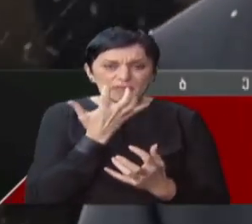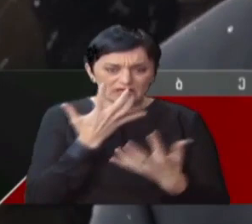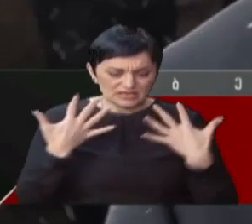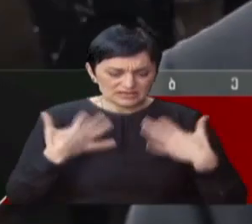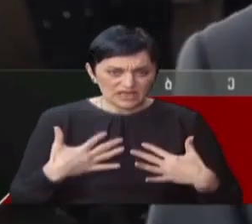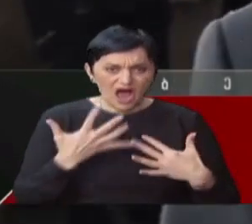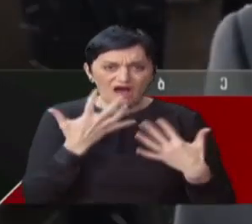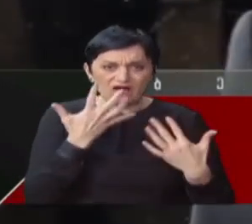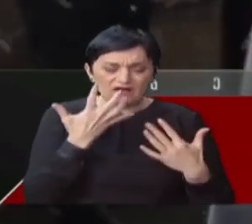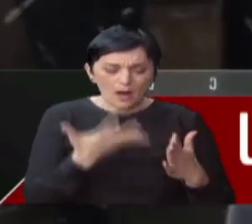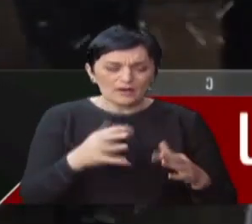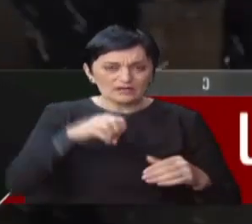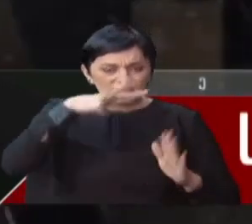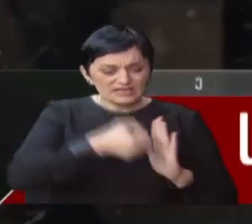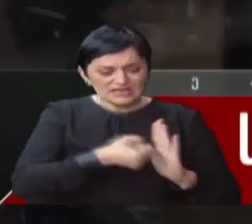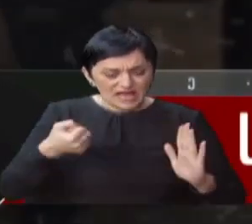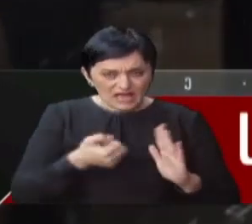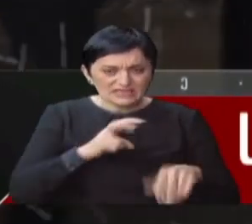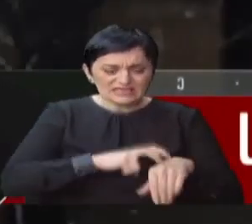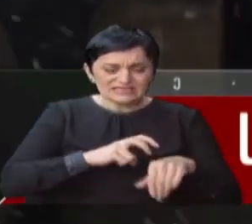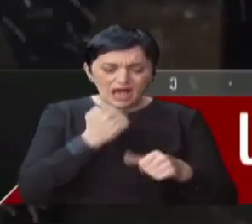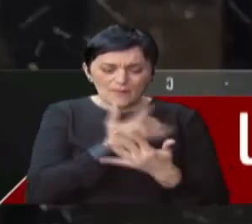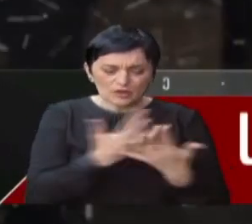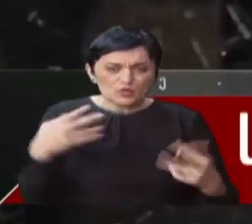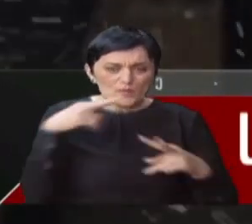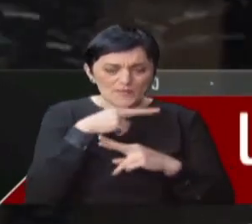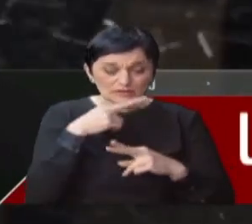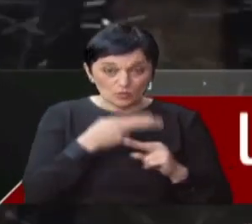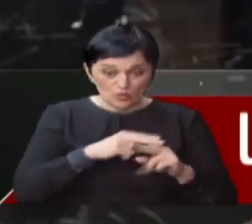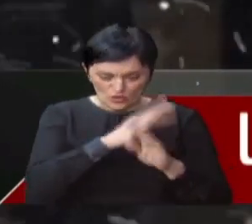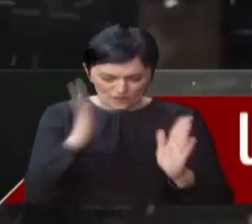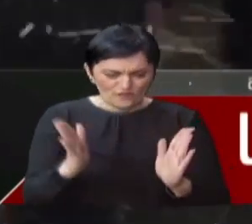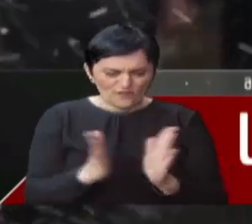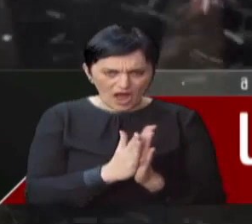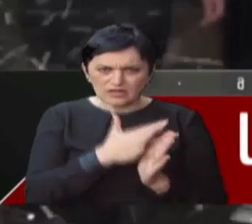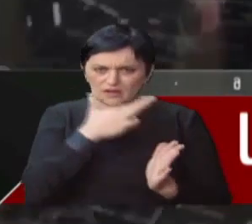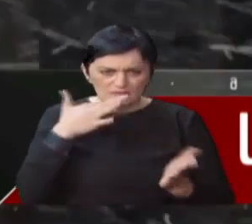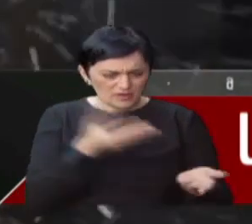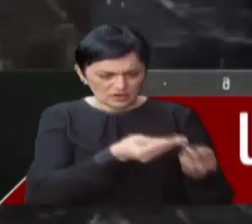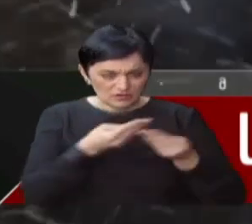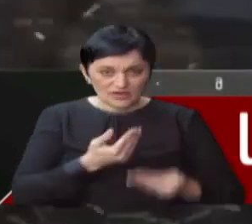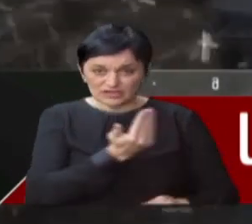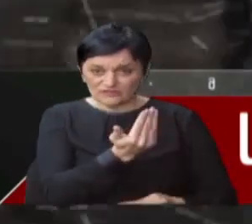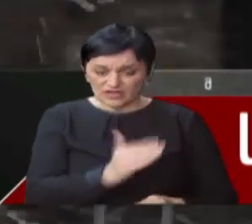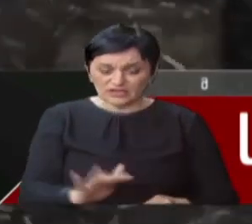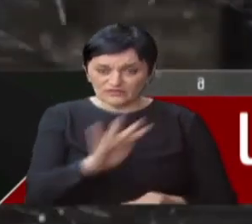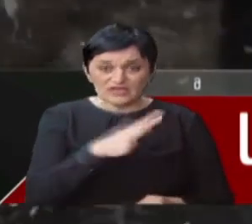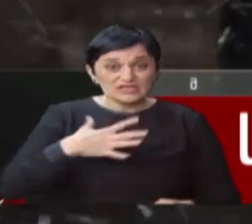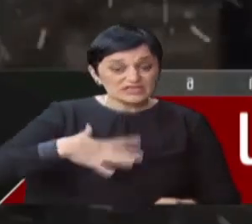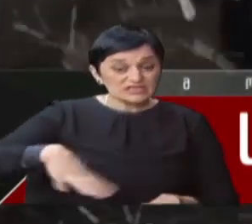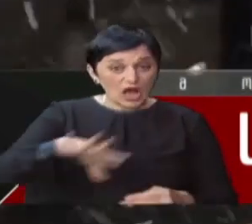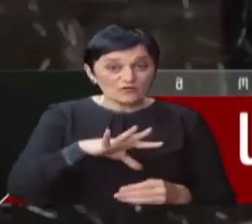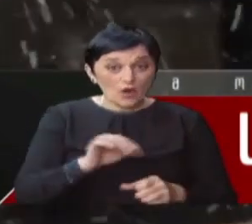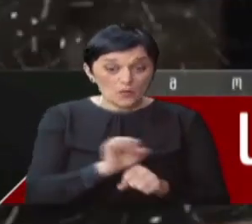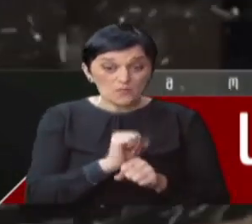ტანსაცმელი, გამათბობლები, გენერატორები, სამედიცინო აღჭურვილობა და მედიკამენტები. ამ ყველაფერს უხვად გვაწვდის თქვენი ქვეყანა. გარდა ამისა, საქართველო